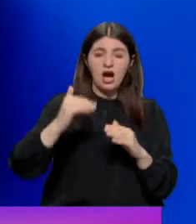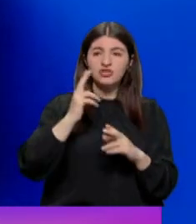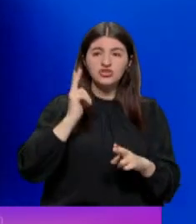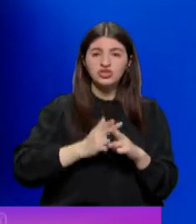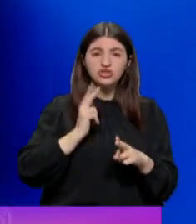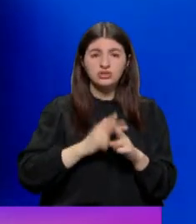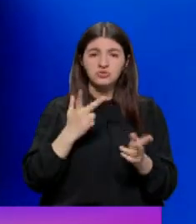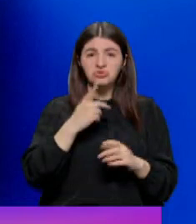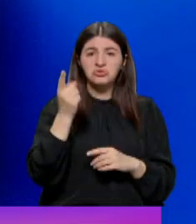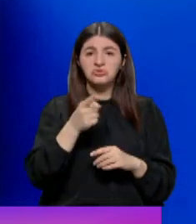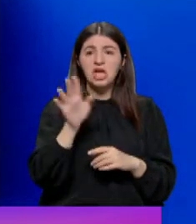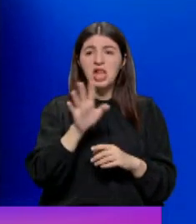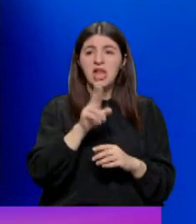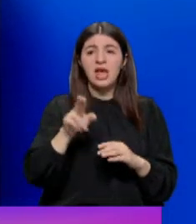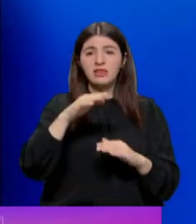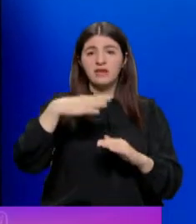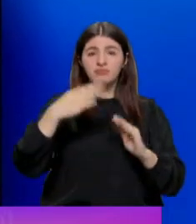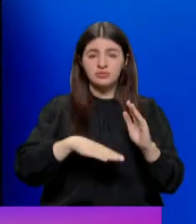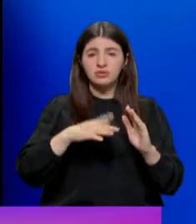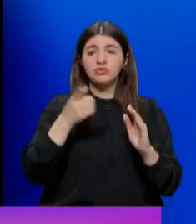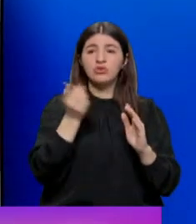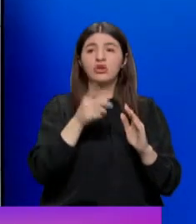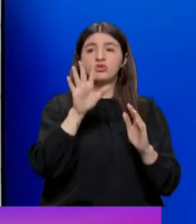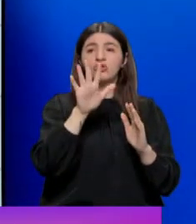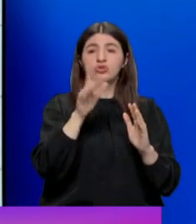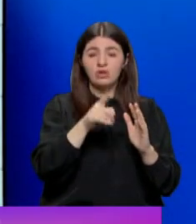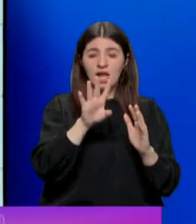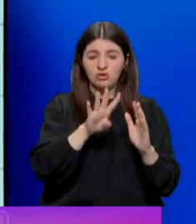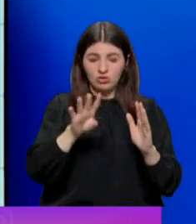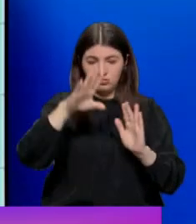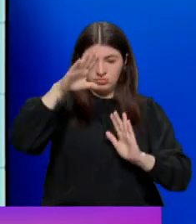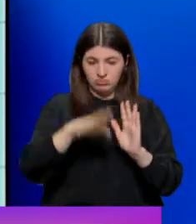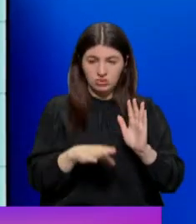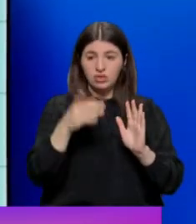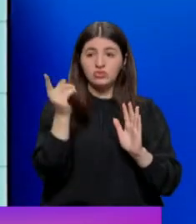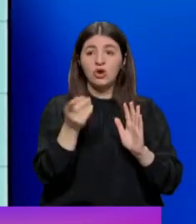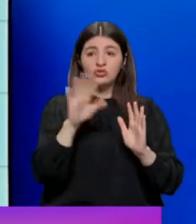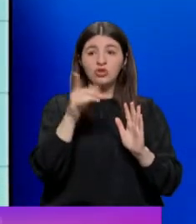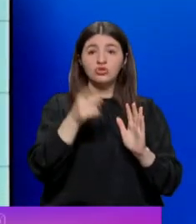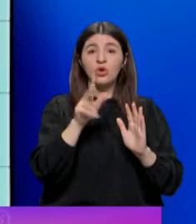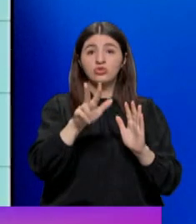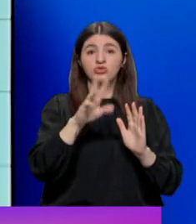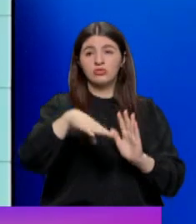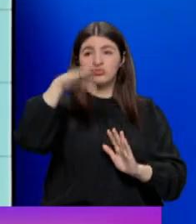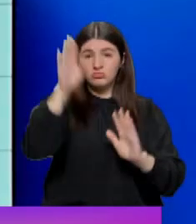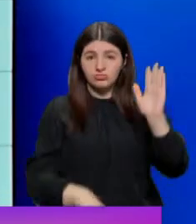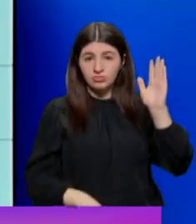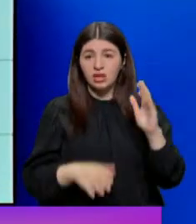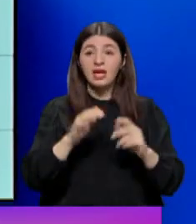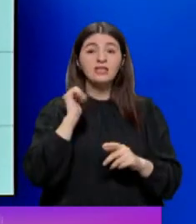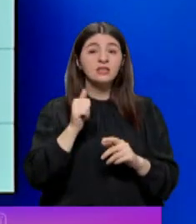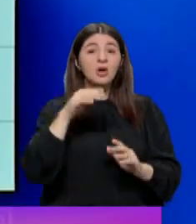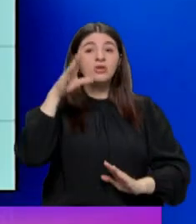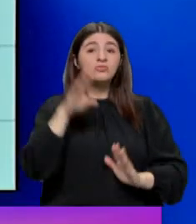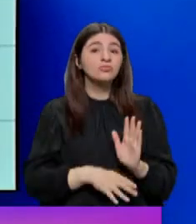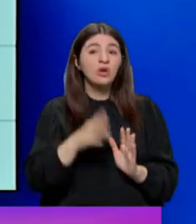hızı %57'ye düşecek, sonra %54'e düşecek, sonra %34'e düşecek. Ne zaman